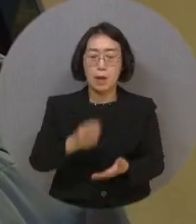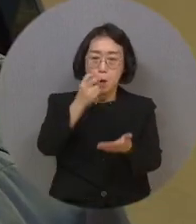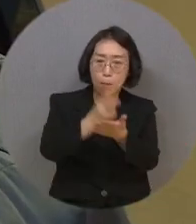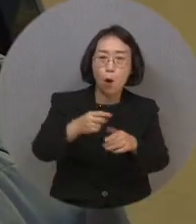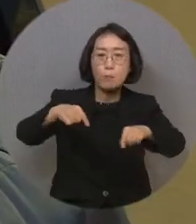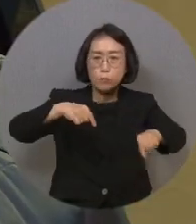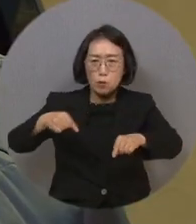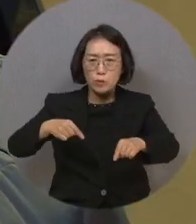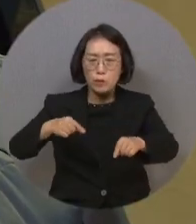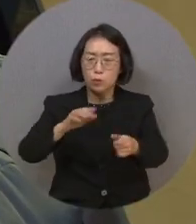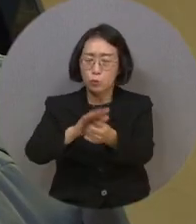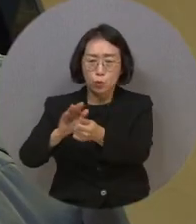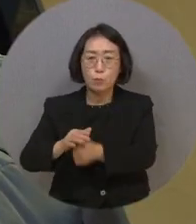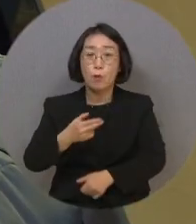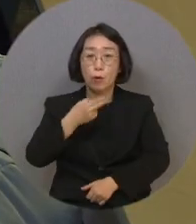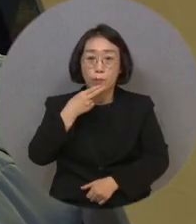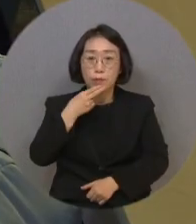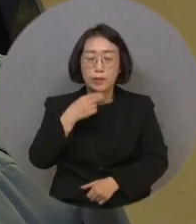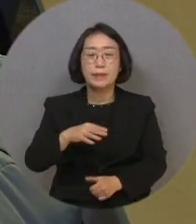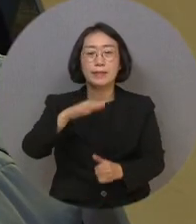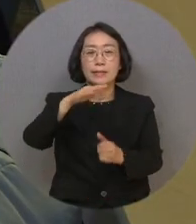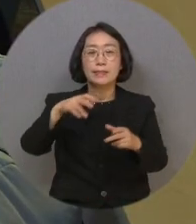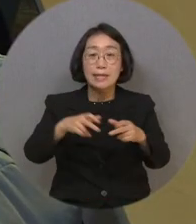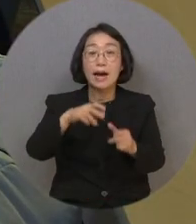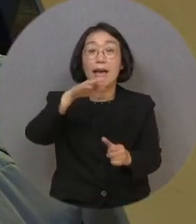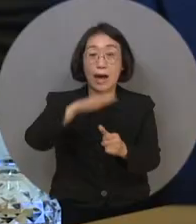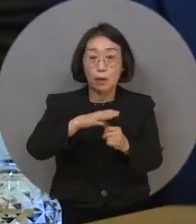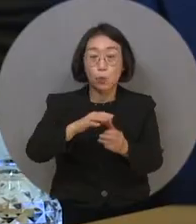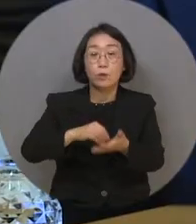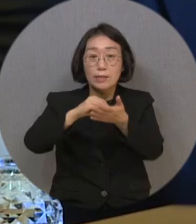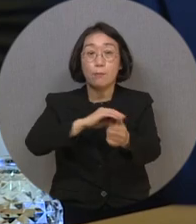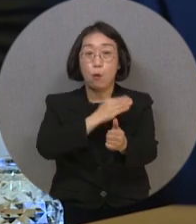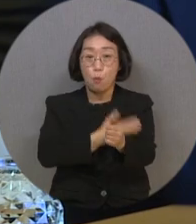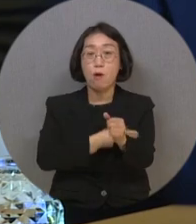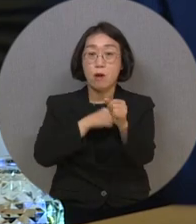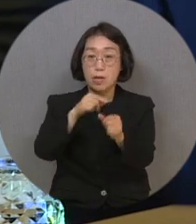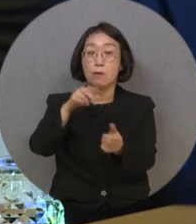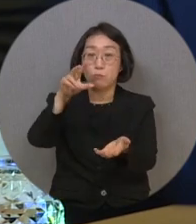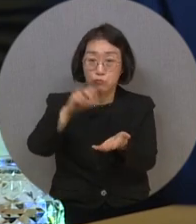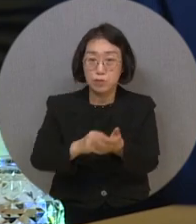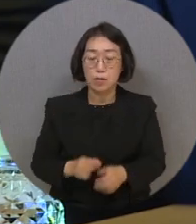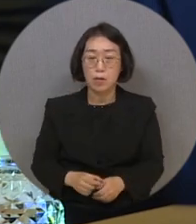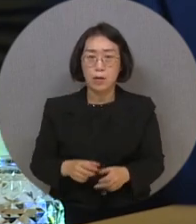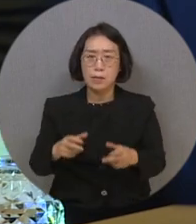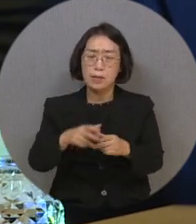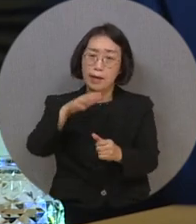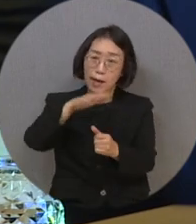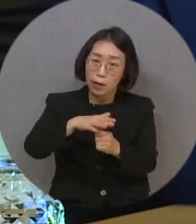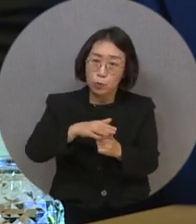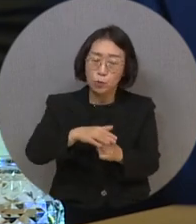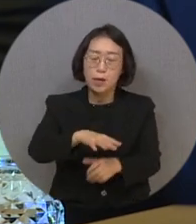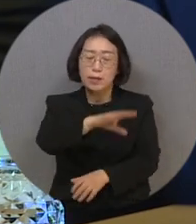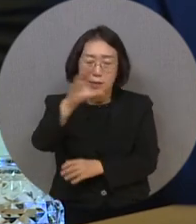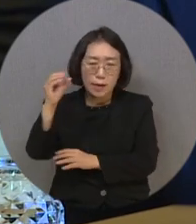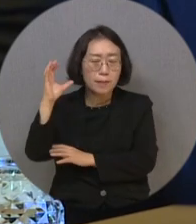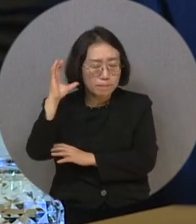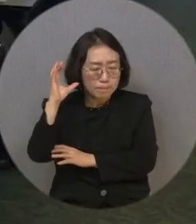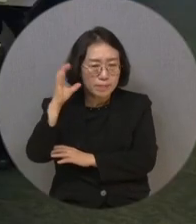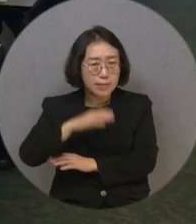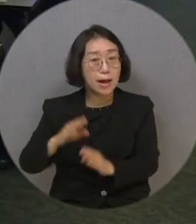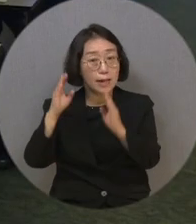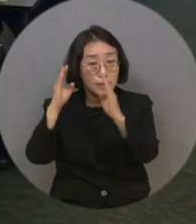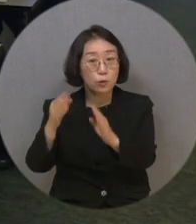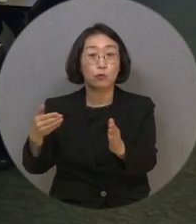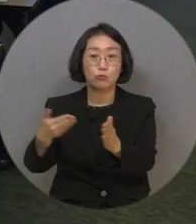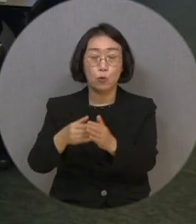서비스의 사각지대에서 소외받고 있는 장애아동 참여권. 장애아동의 목소리에 귀를 기울이고 장애아동이